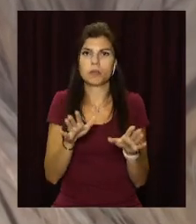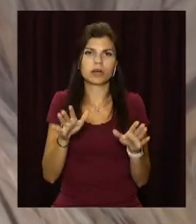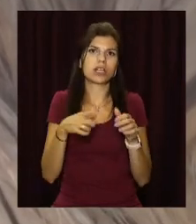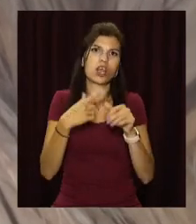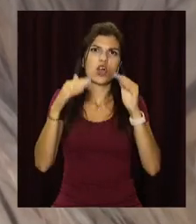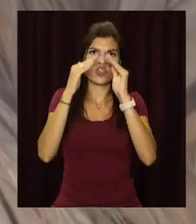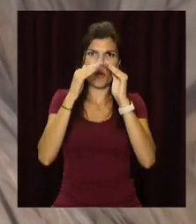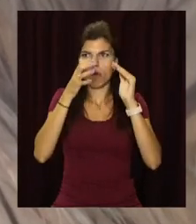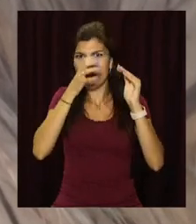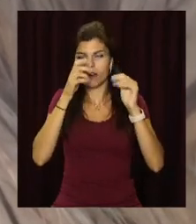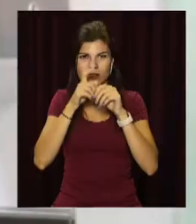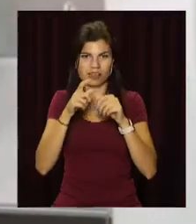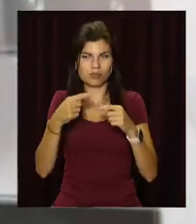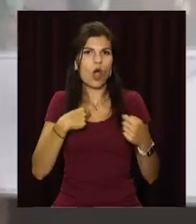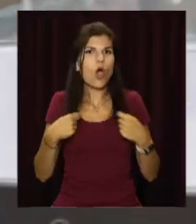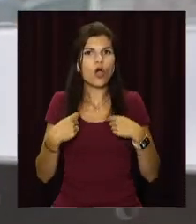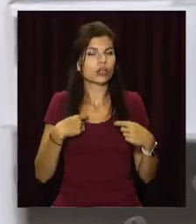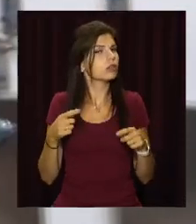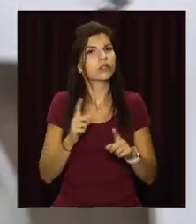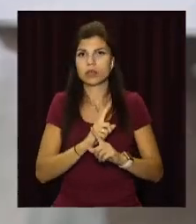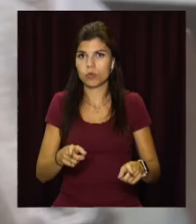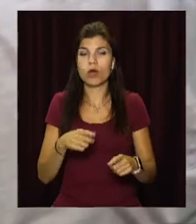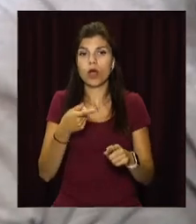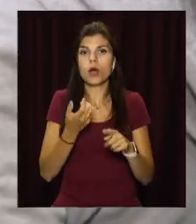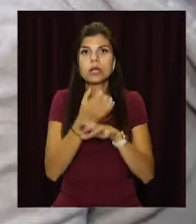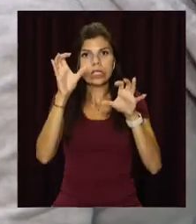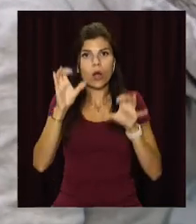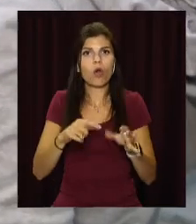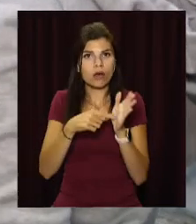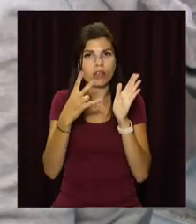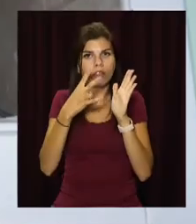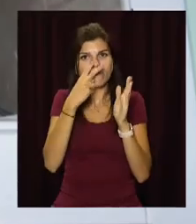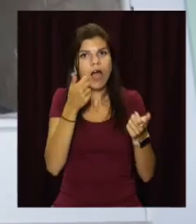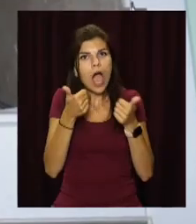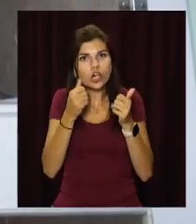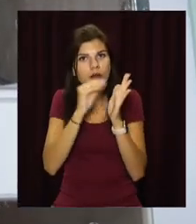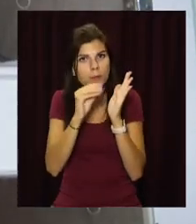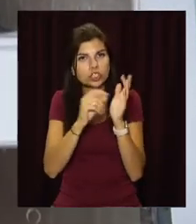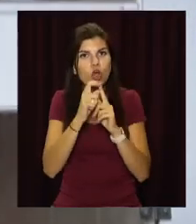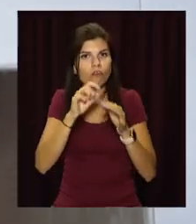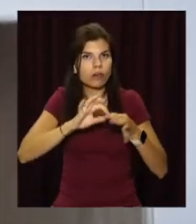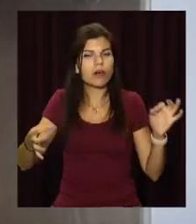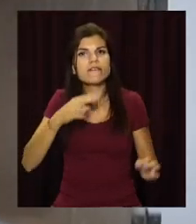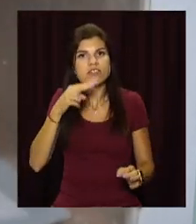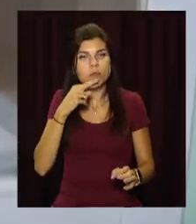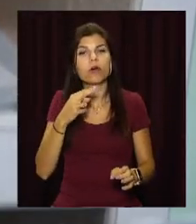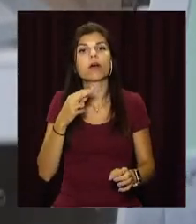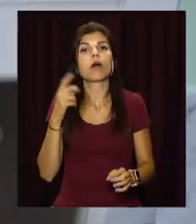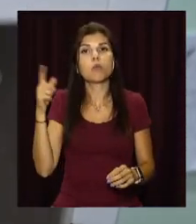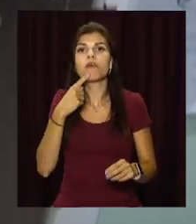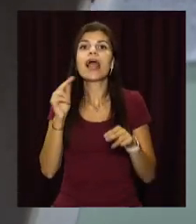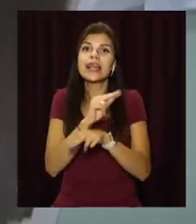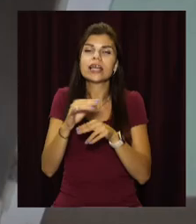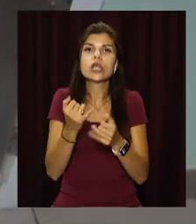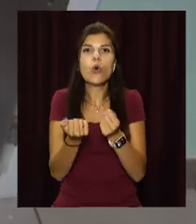вдома. Однак волонтери кажуть, у цій частині треба доопрацювати закон, оскільки вітчизняна Фемміда й досі не врегулювала питання лікування